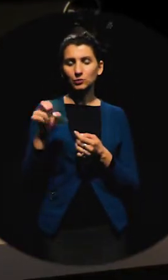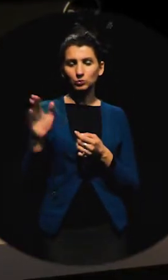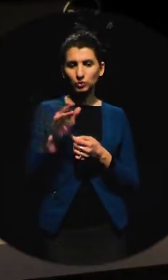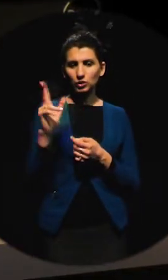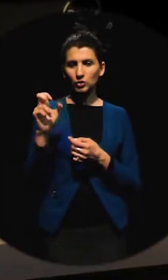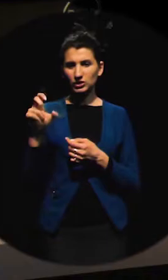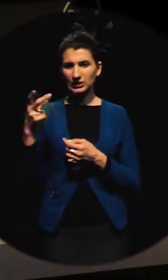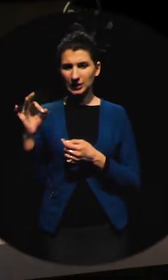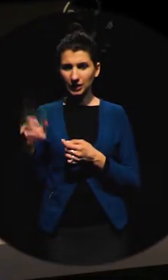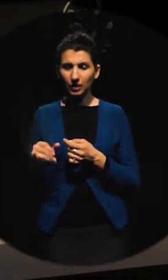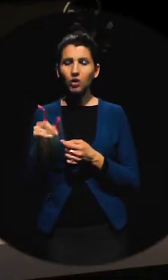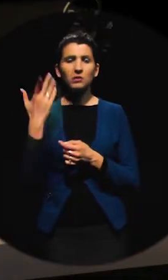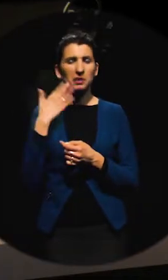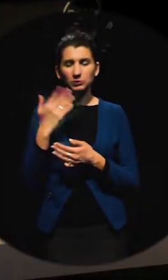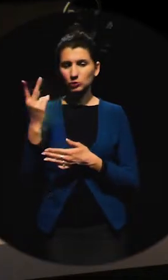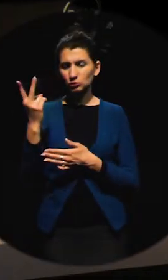jako